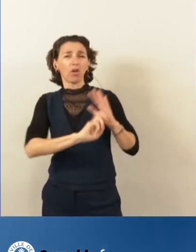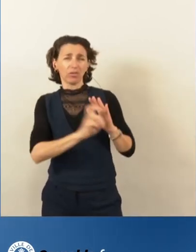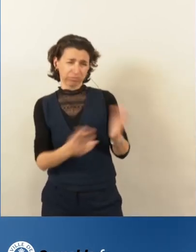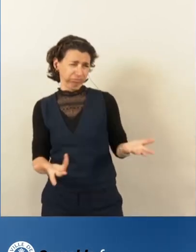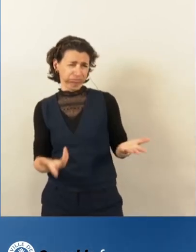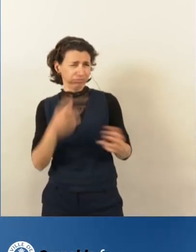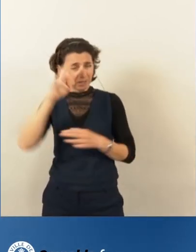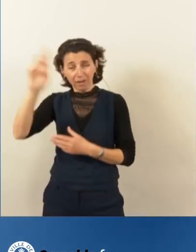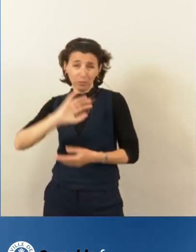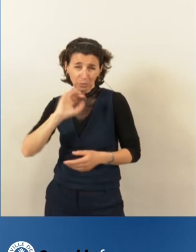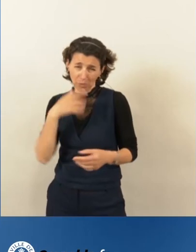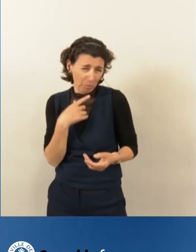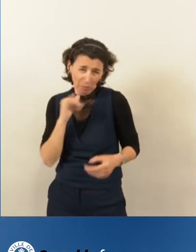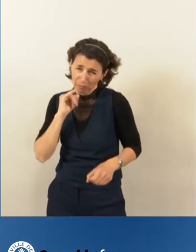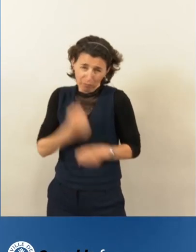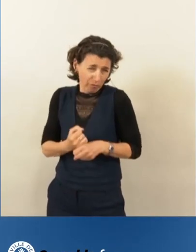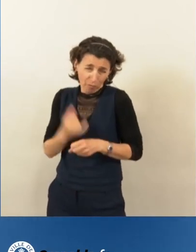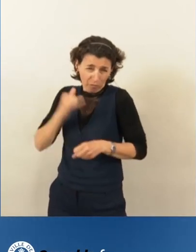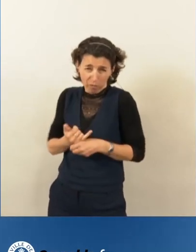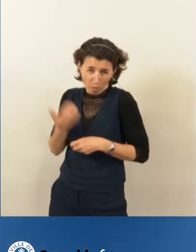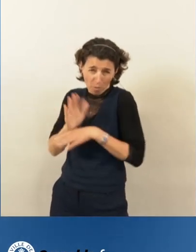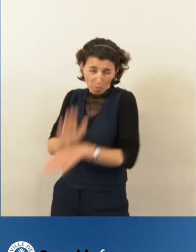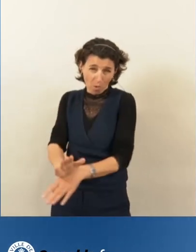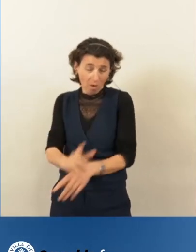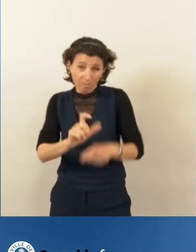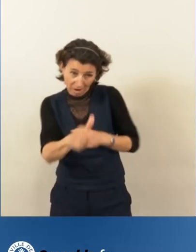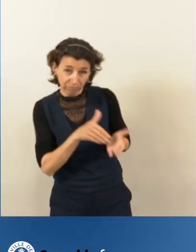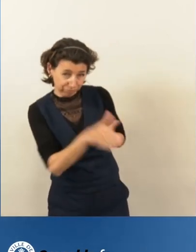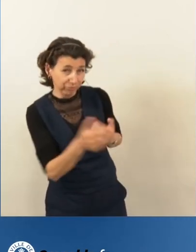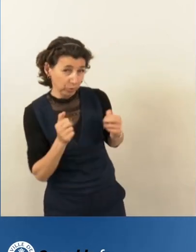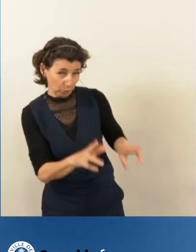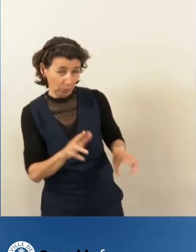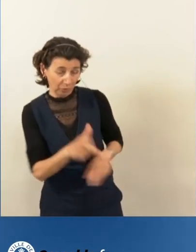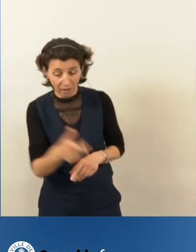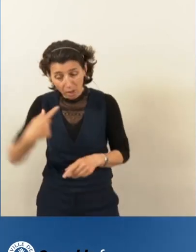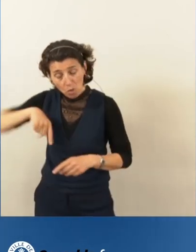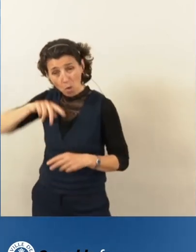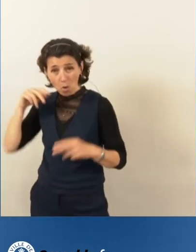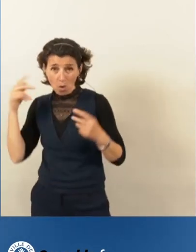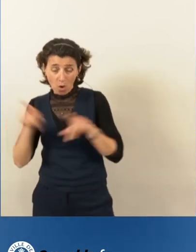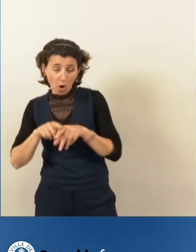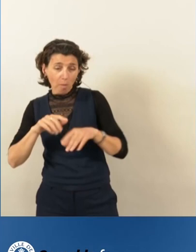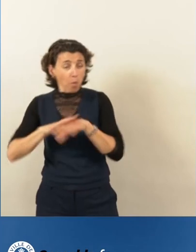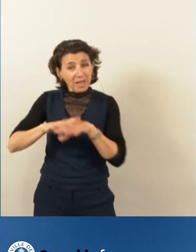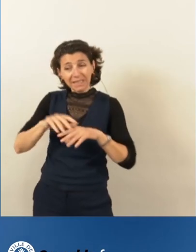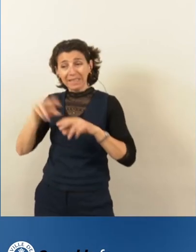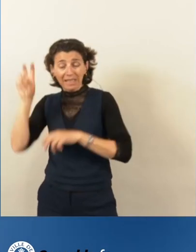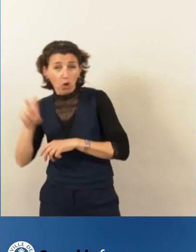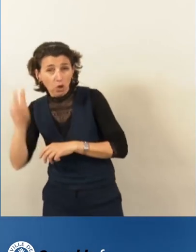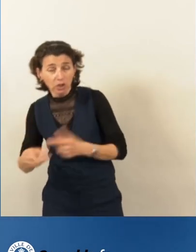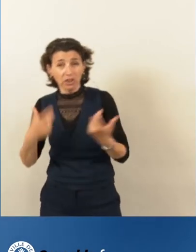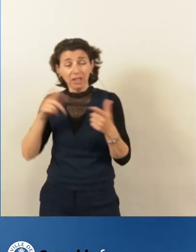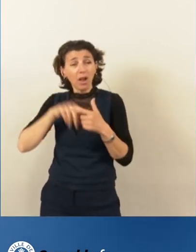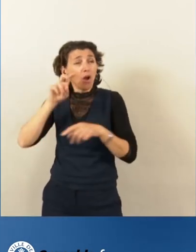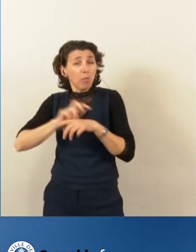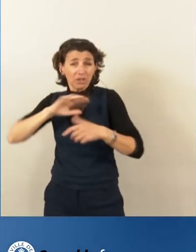éviction nous n'avons définitivement pas du tout la même vision ni de la mise en oeuvre des politiques écologiques ni de